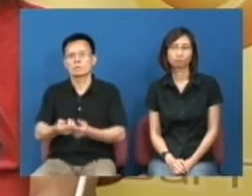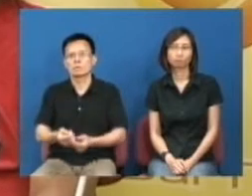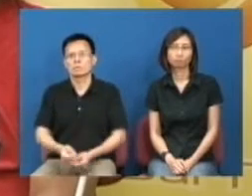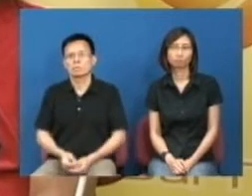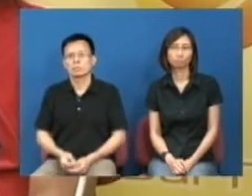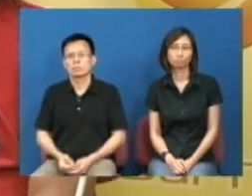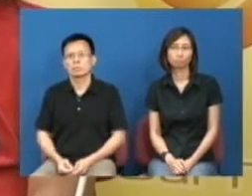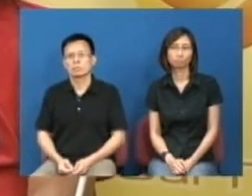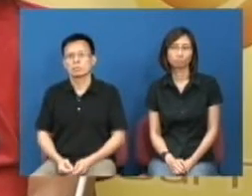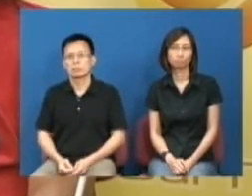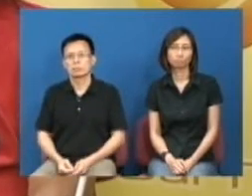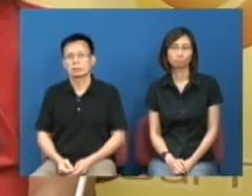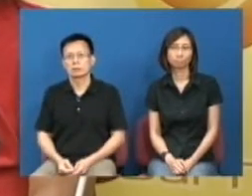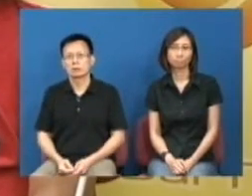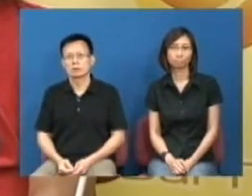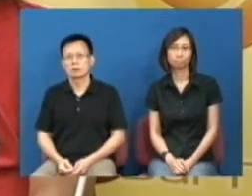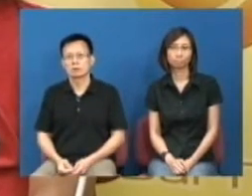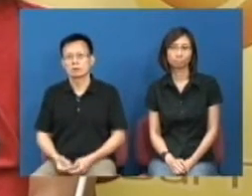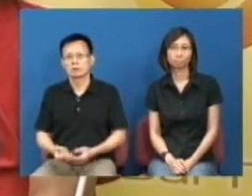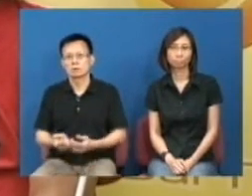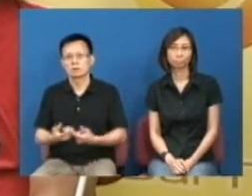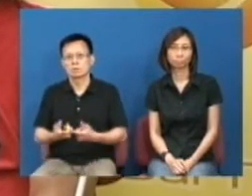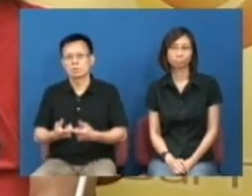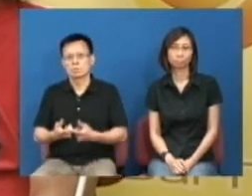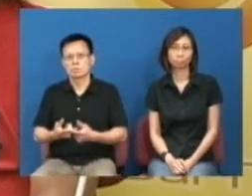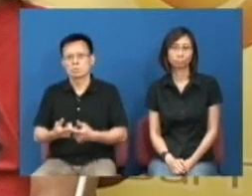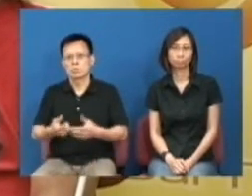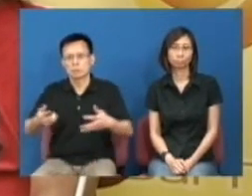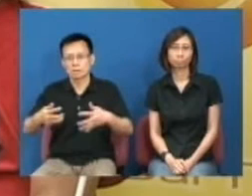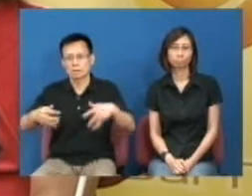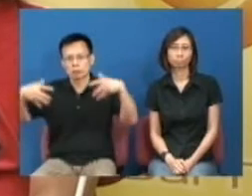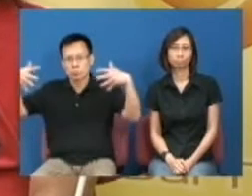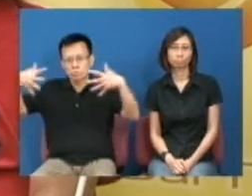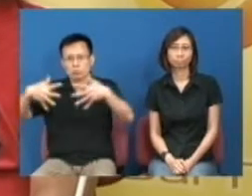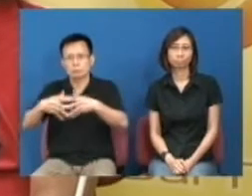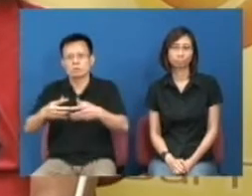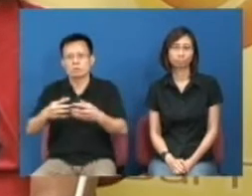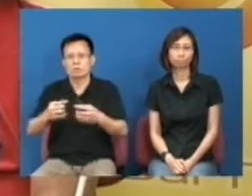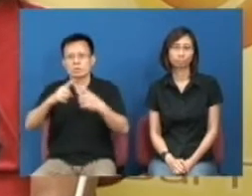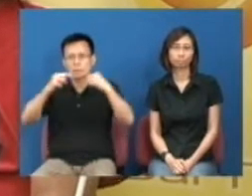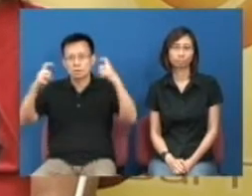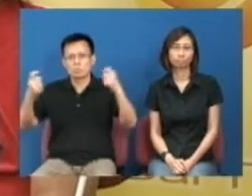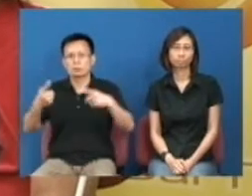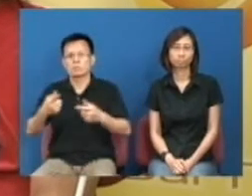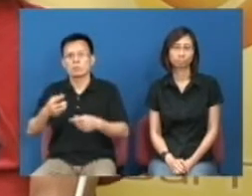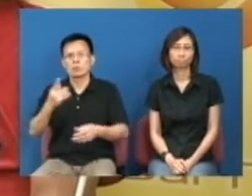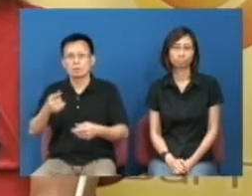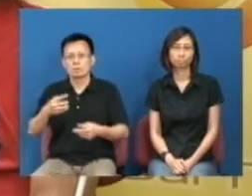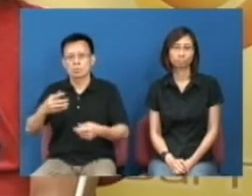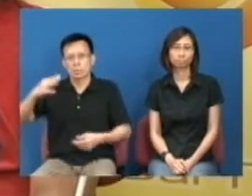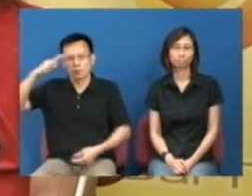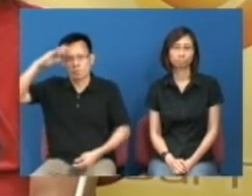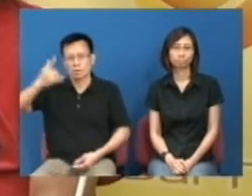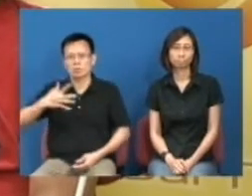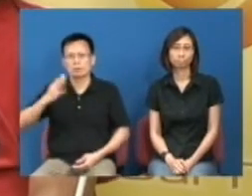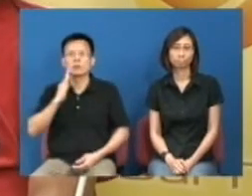那麼集，即是那個密度那麼高的城市，你分分鐘搞出事。第二，你這樣的態度也都錯，警察是要